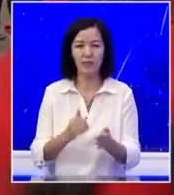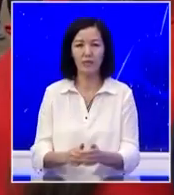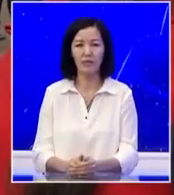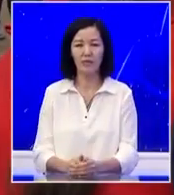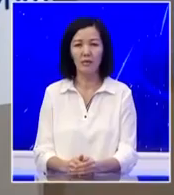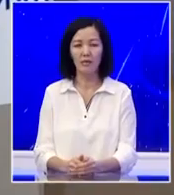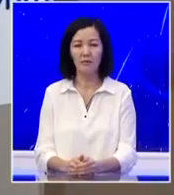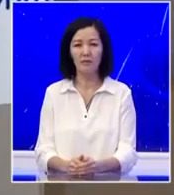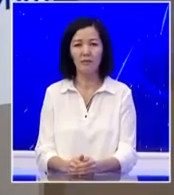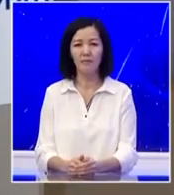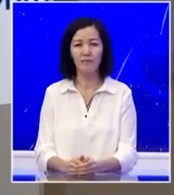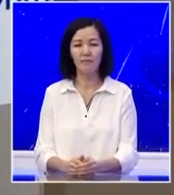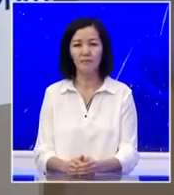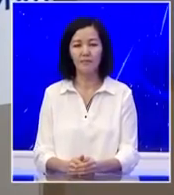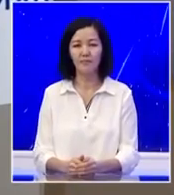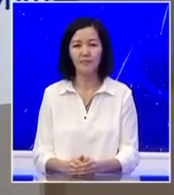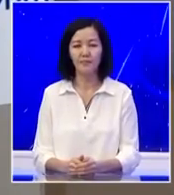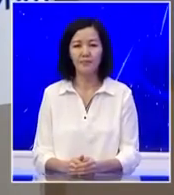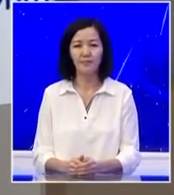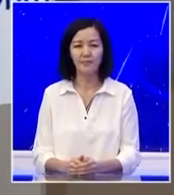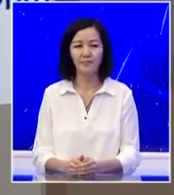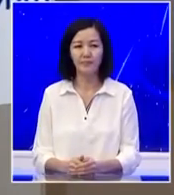Сәтті іске асып жатыр.